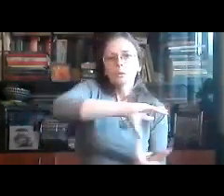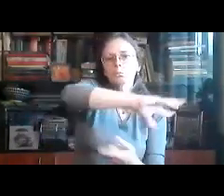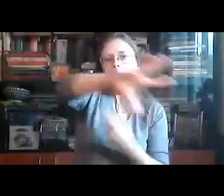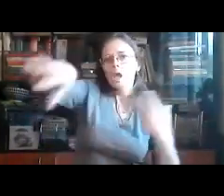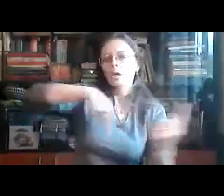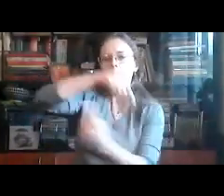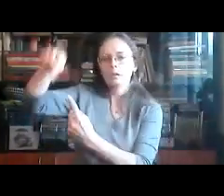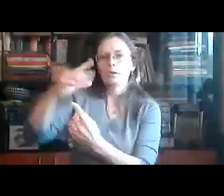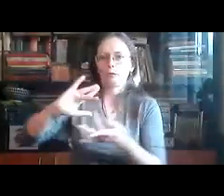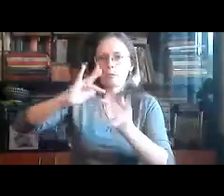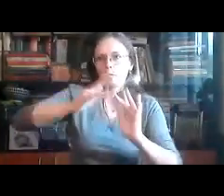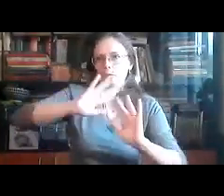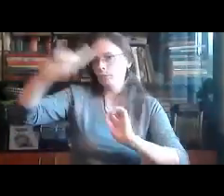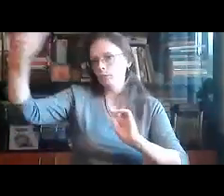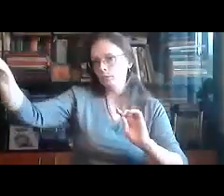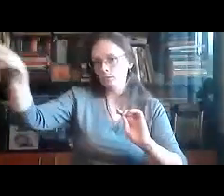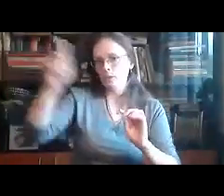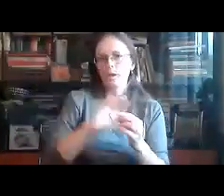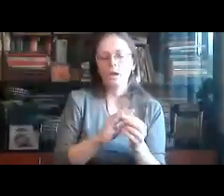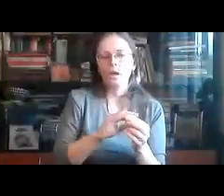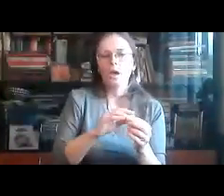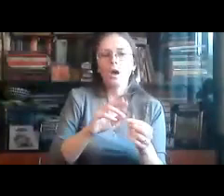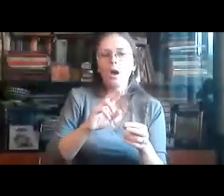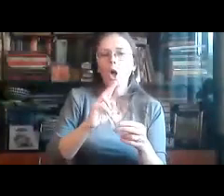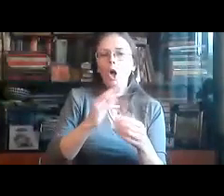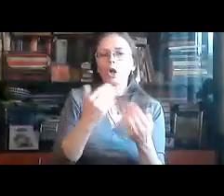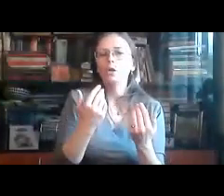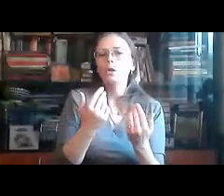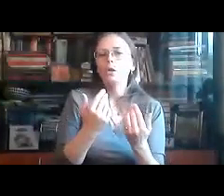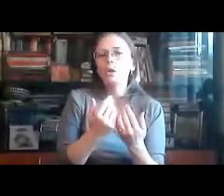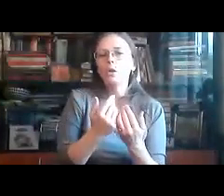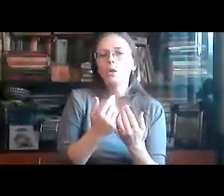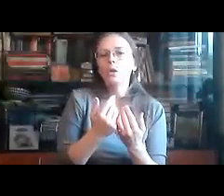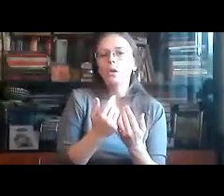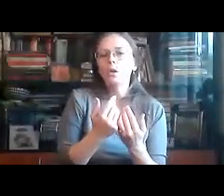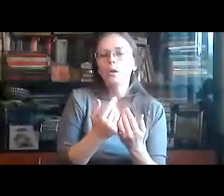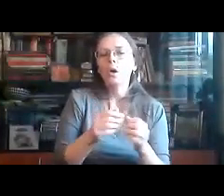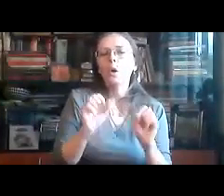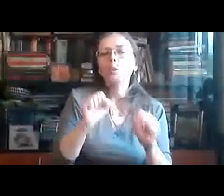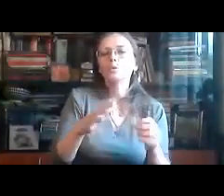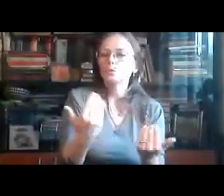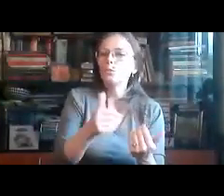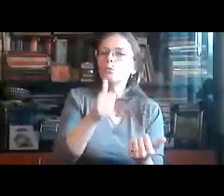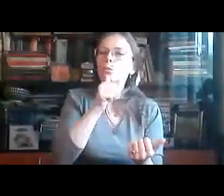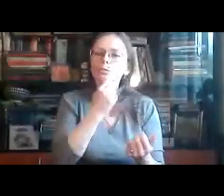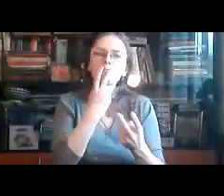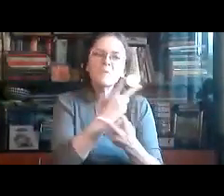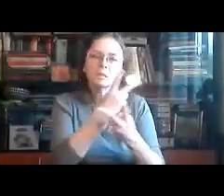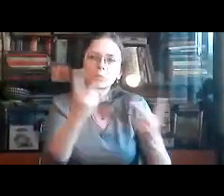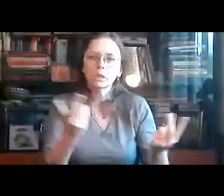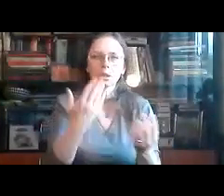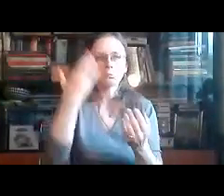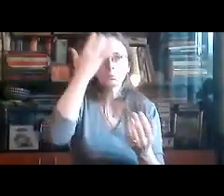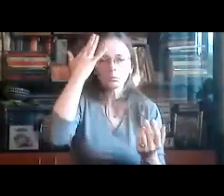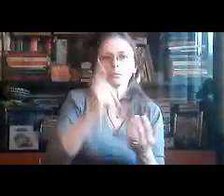вот сегодня вечером, мне кажется, это нужно посмотреть, что это такое и как это делается. И я думаю, что это огромные